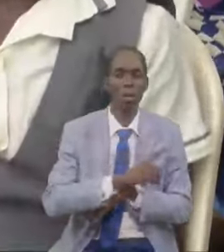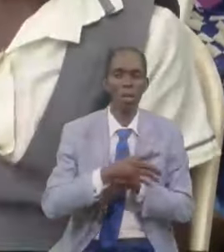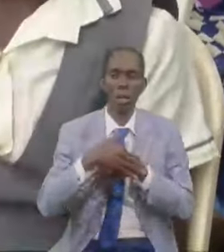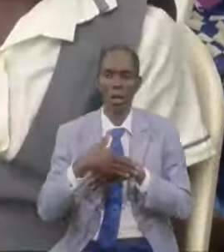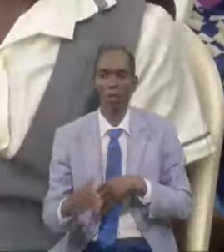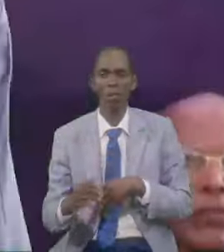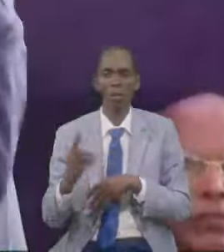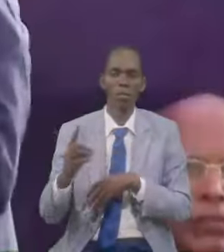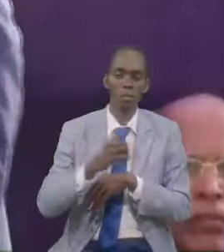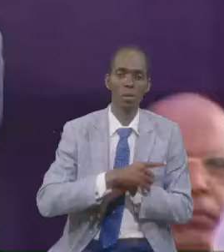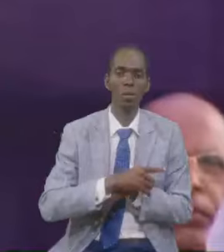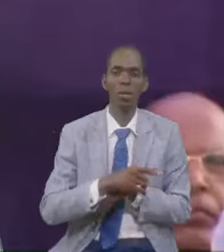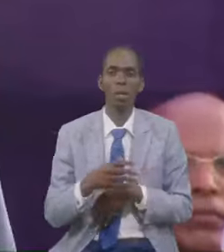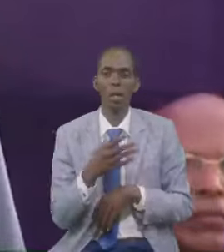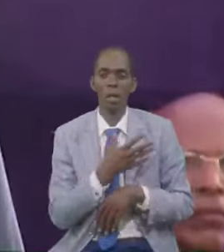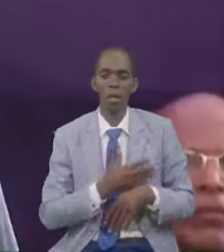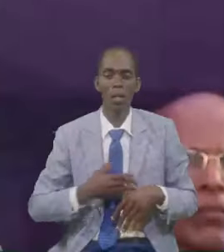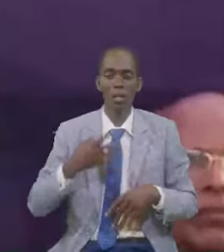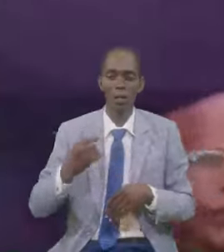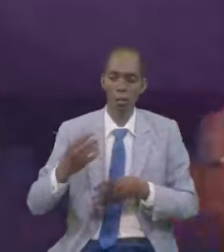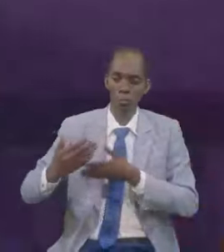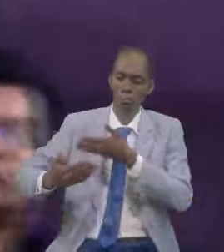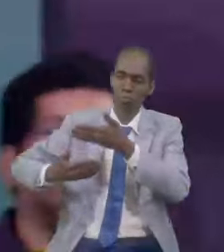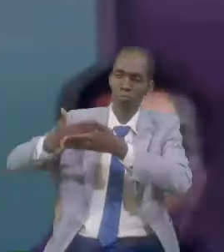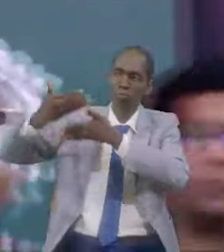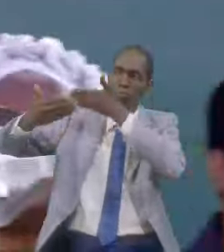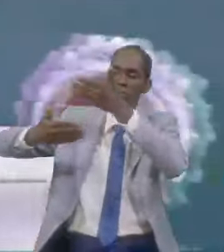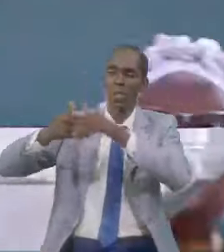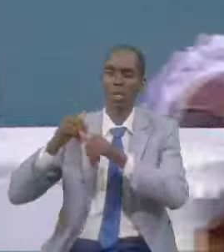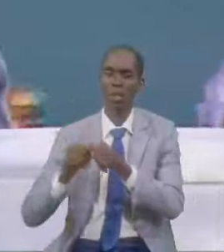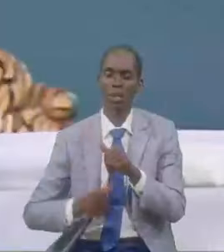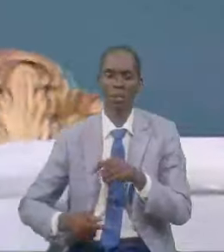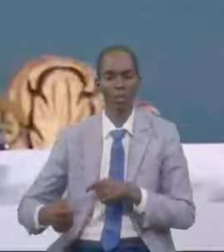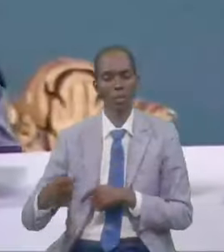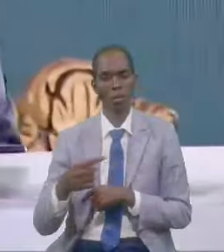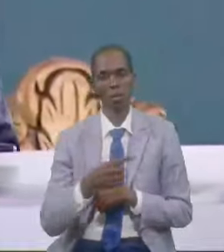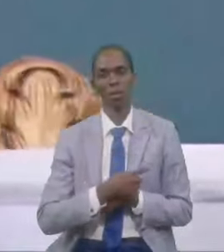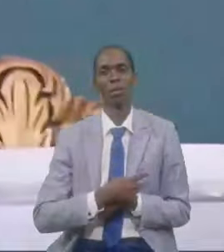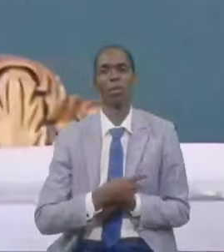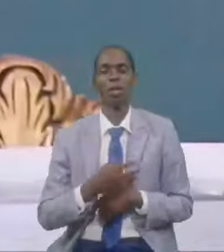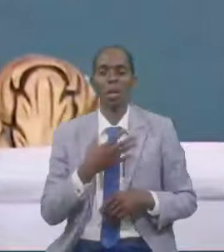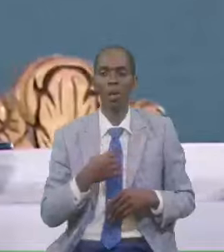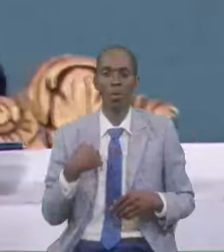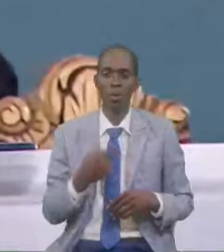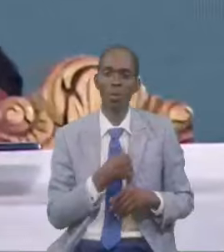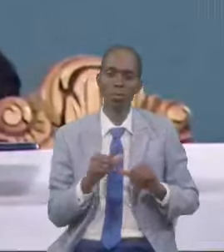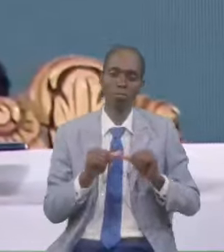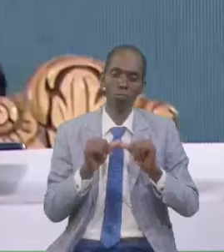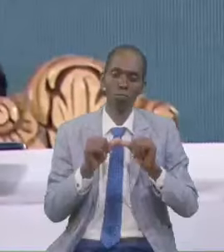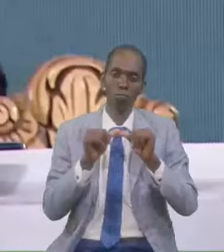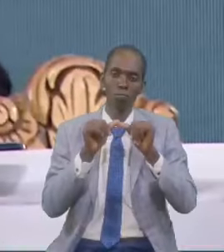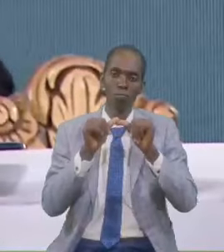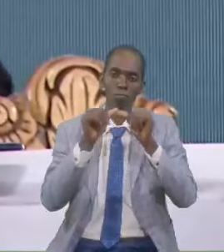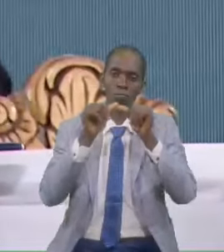పర్యాయం. Progress each day. ప్రతి రోజు పురోభివృద్ధి. Moving on and on until we reach that